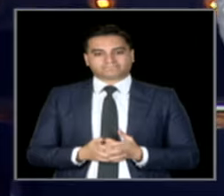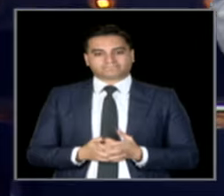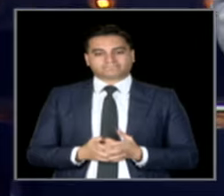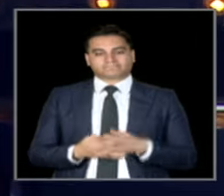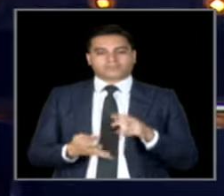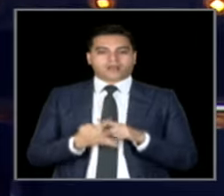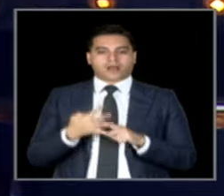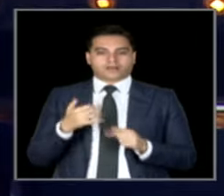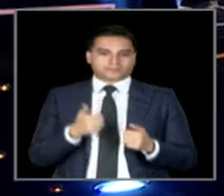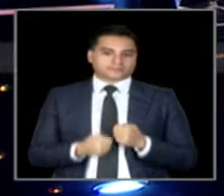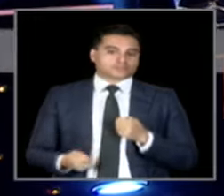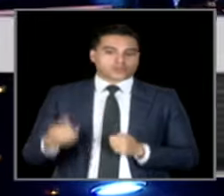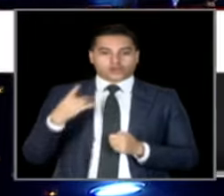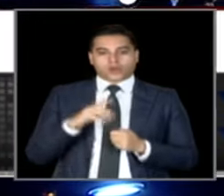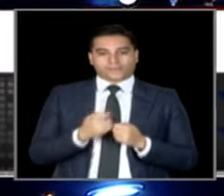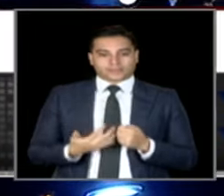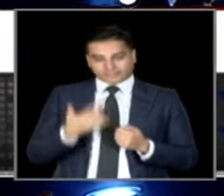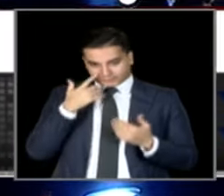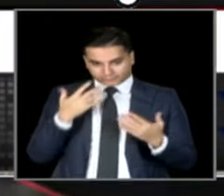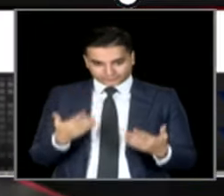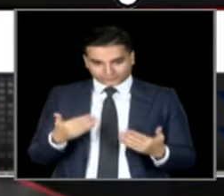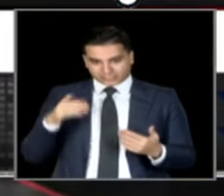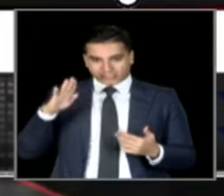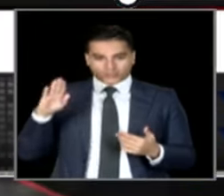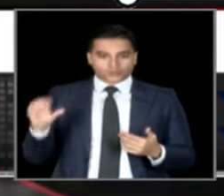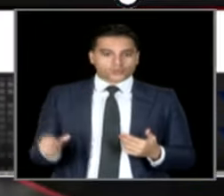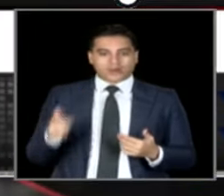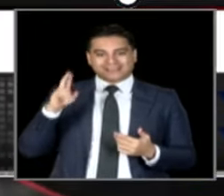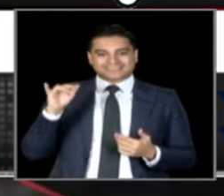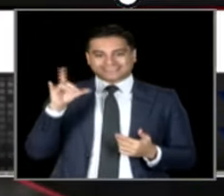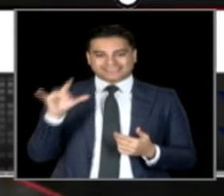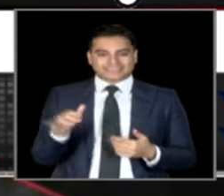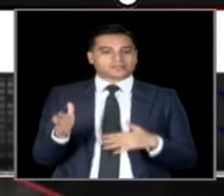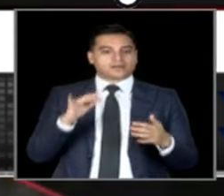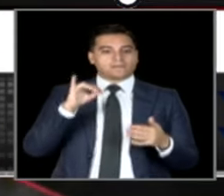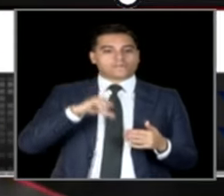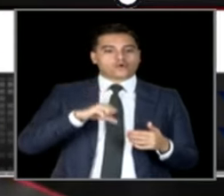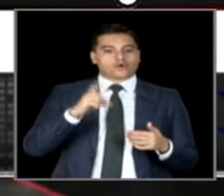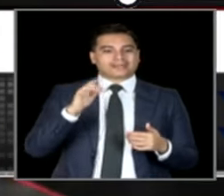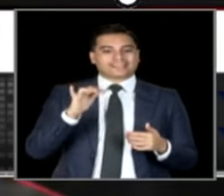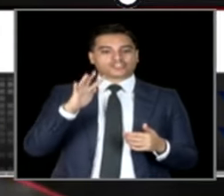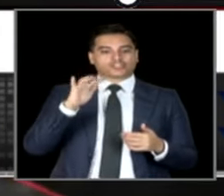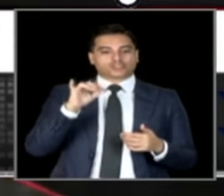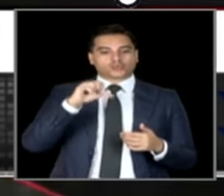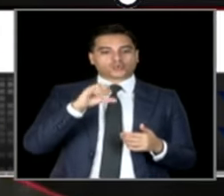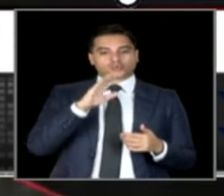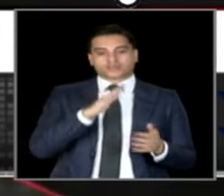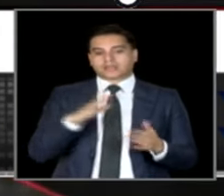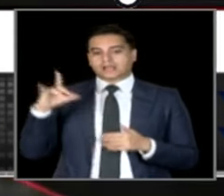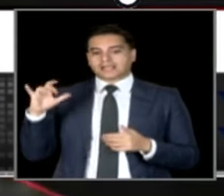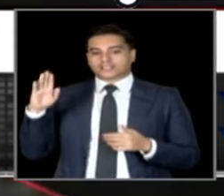أربع اختيارات بزائد 10 أو ناقص 5: إسواتيني، موريشيوس،